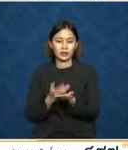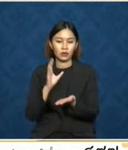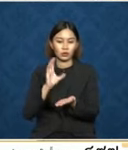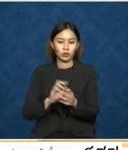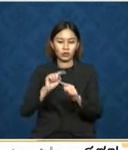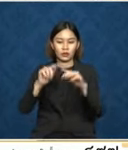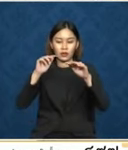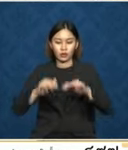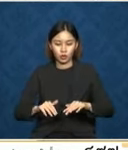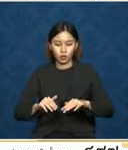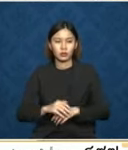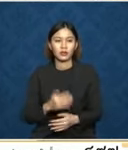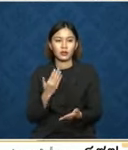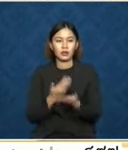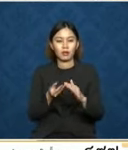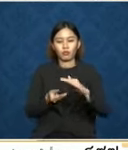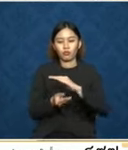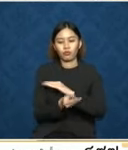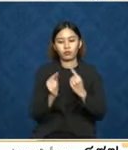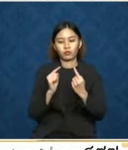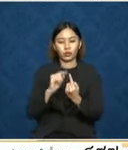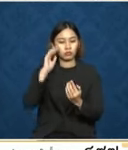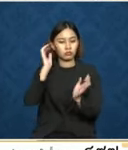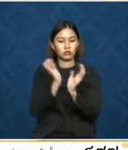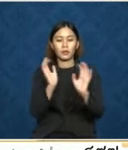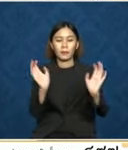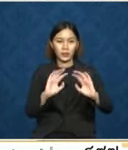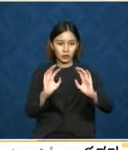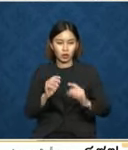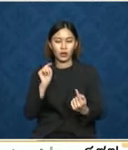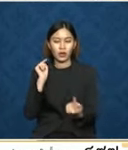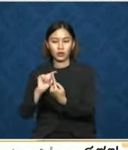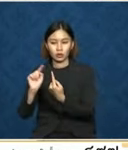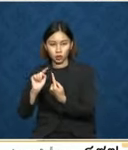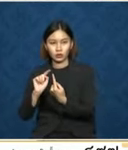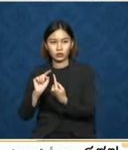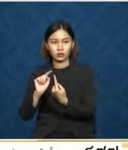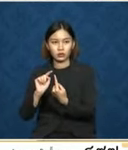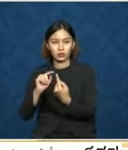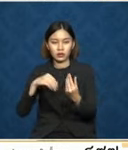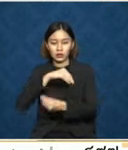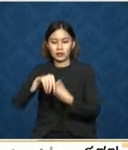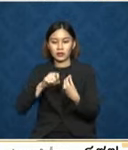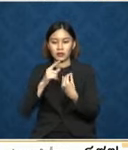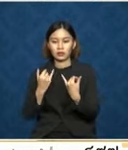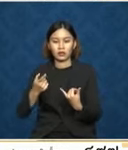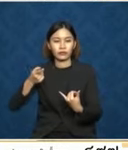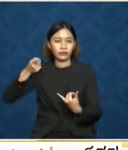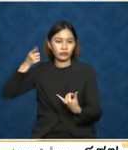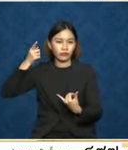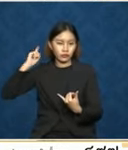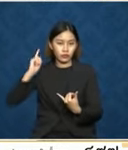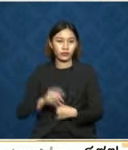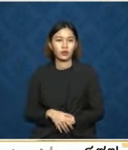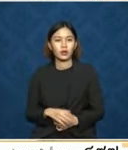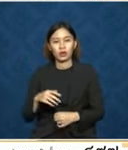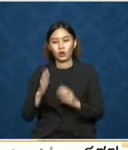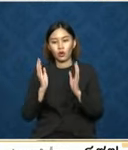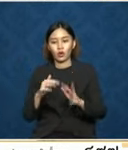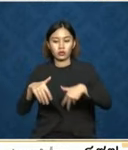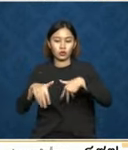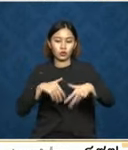ประกอบการไม่ต้องจ่ายสวยให้กับเจ้าหน้าที่ต่างๆและให้สอดคล้องกับสถานการณ์เศรษฐกิจที่ชะลอตัวทำให้ผู้บริโภค